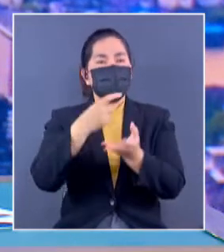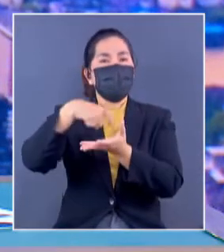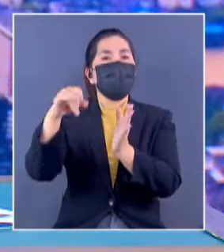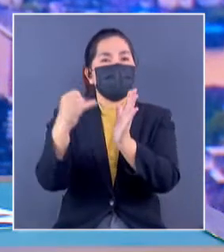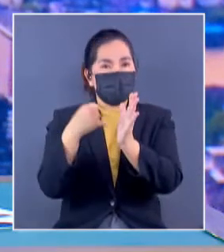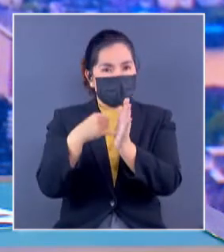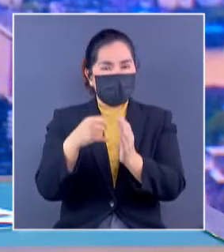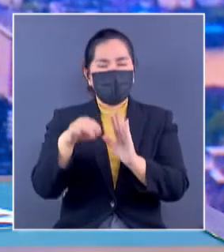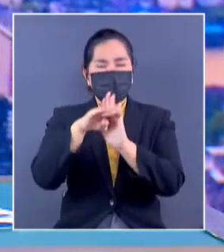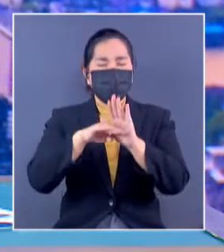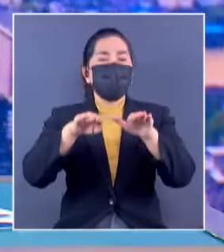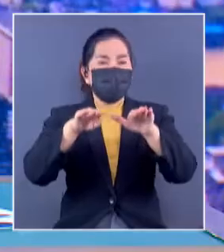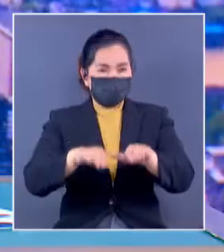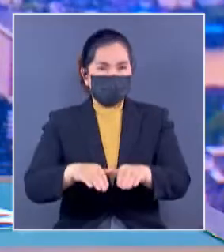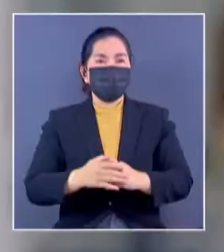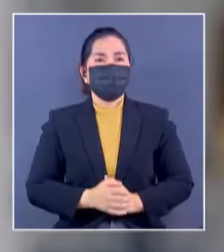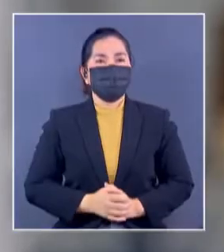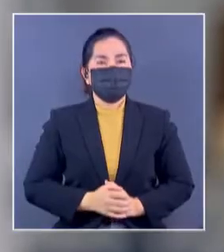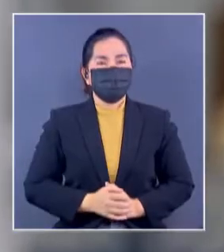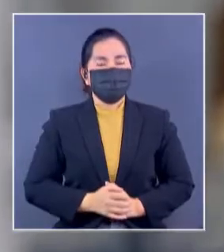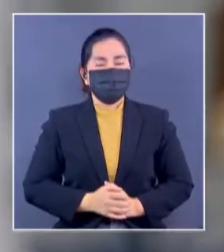ติดต่อขอรับคืนเงินได้ครับ